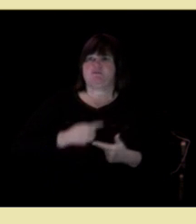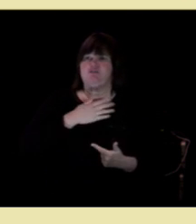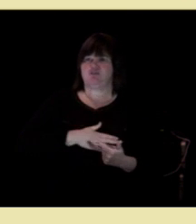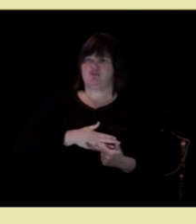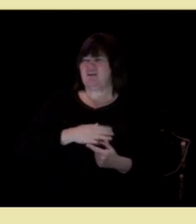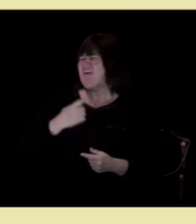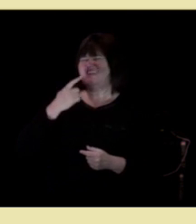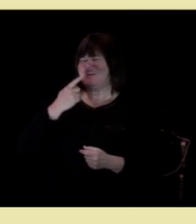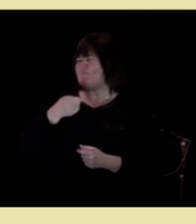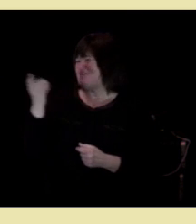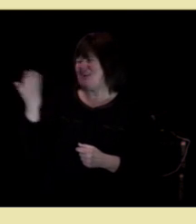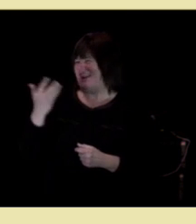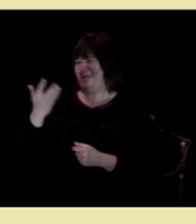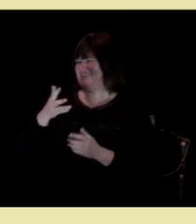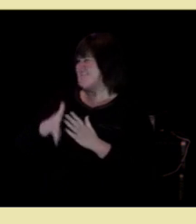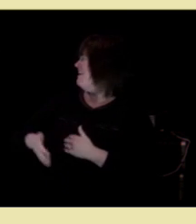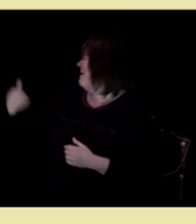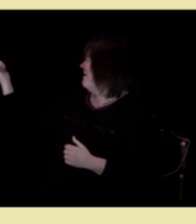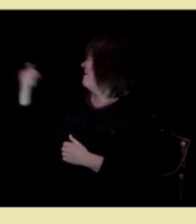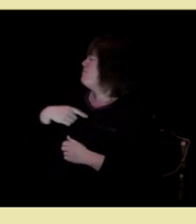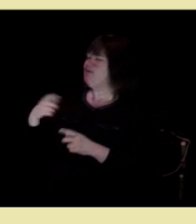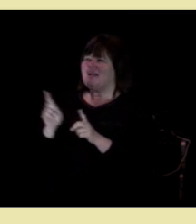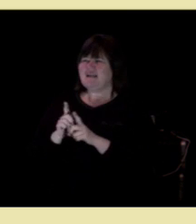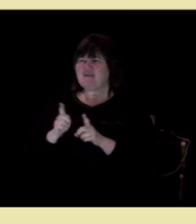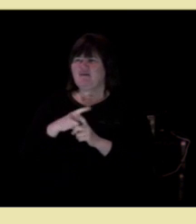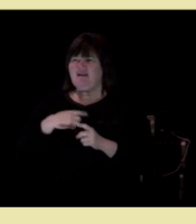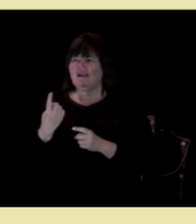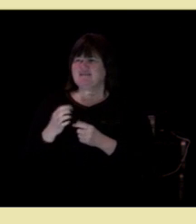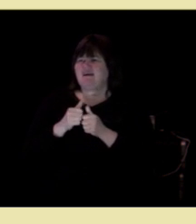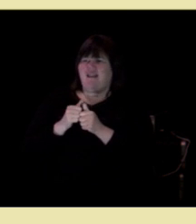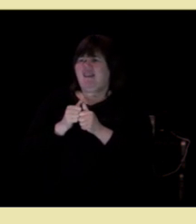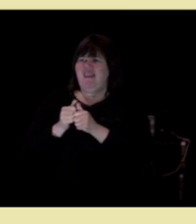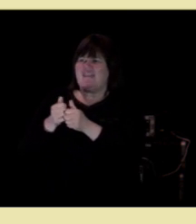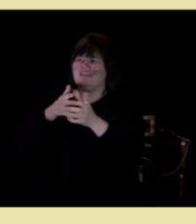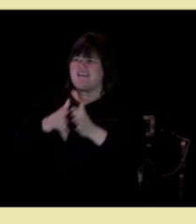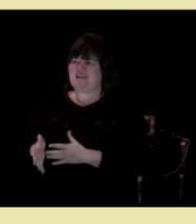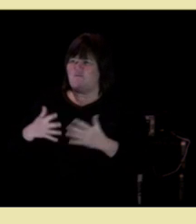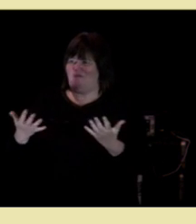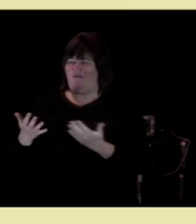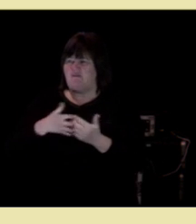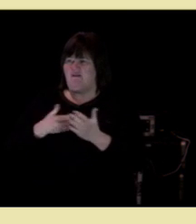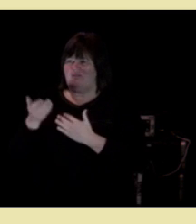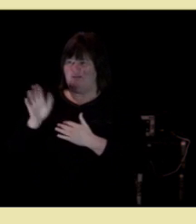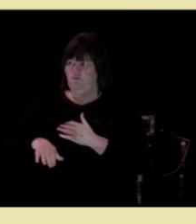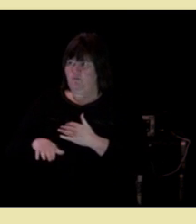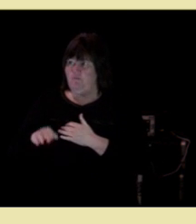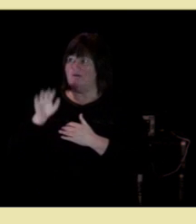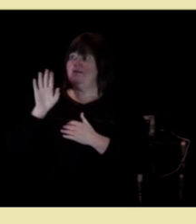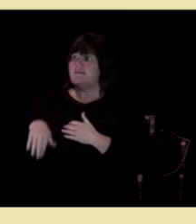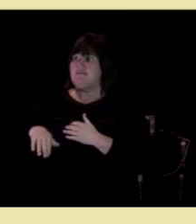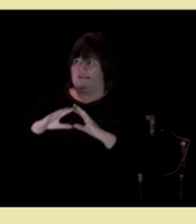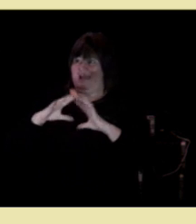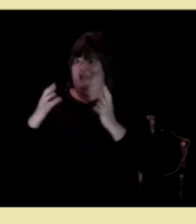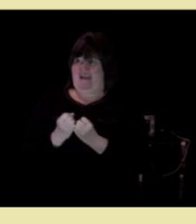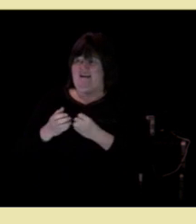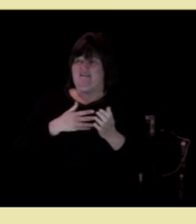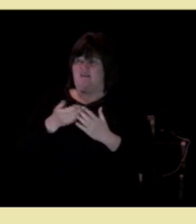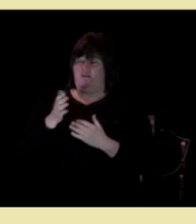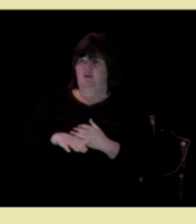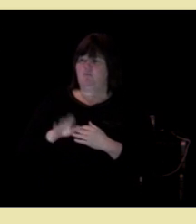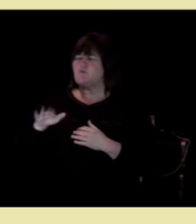dere allikevel igjennom hva det handler om, for det helheten som sentral. Det en stor utfordring å jobbe sammen med kommunene